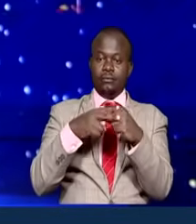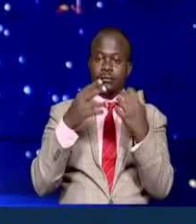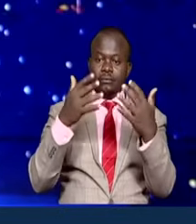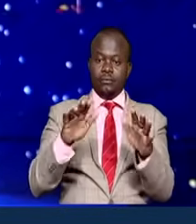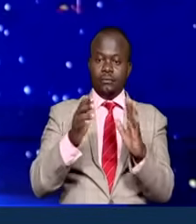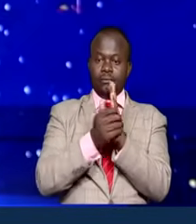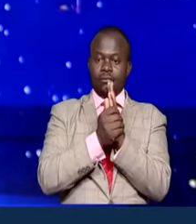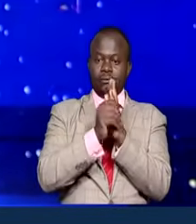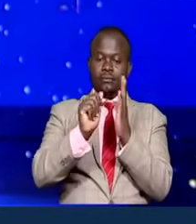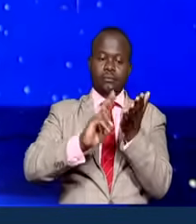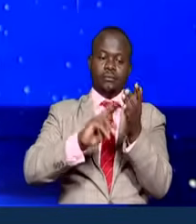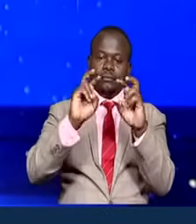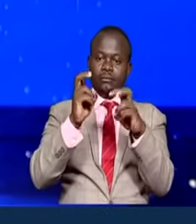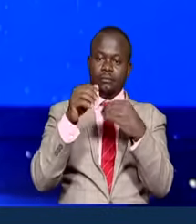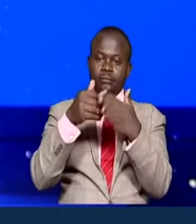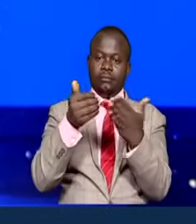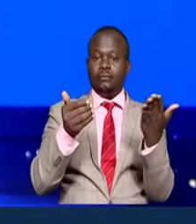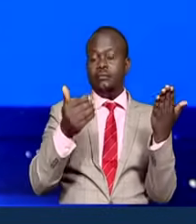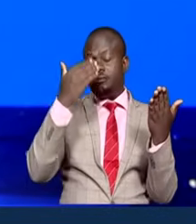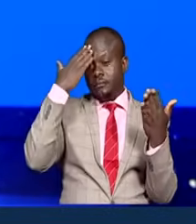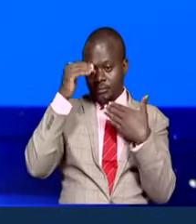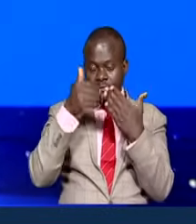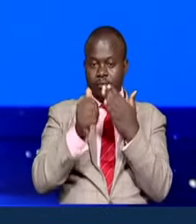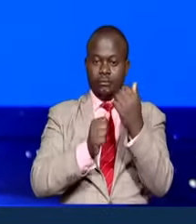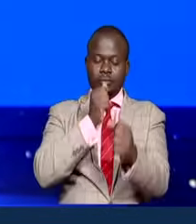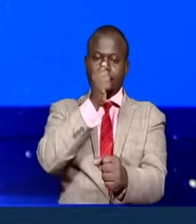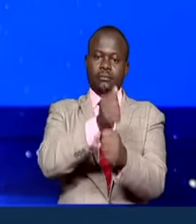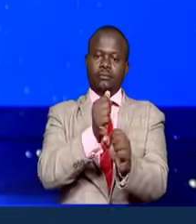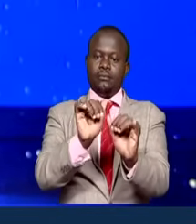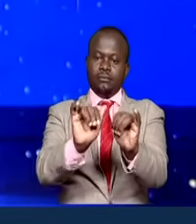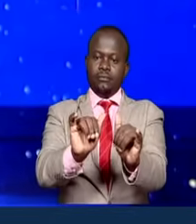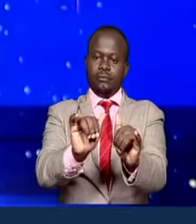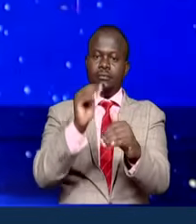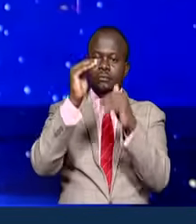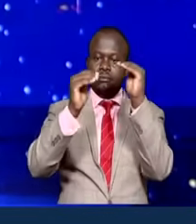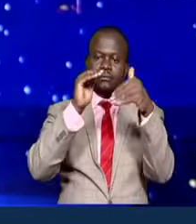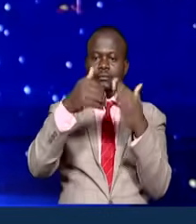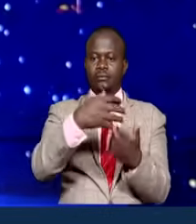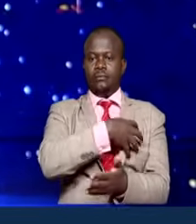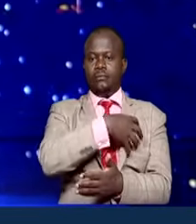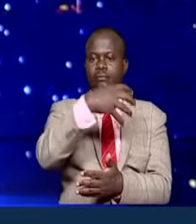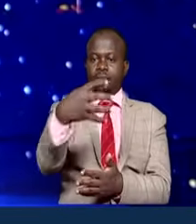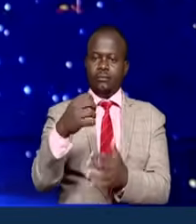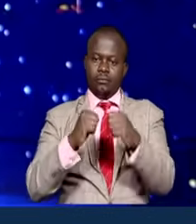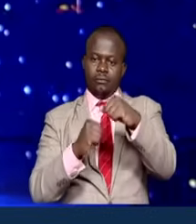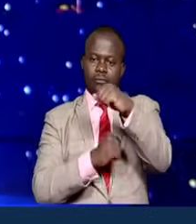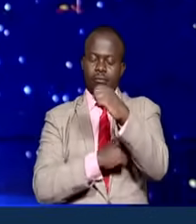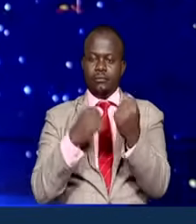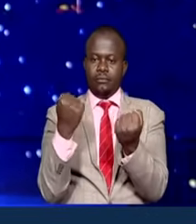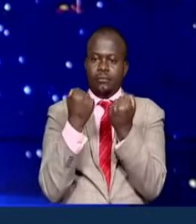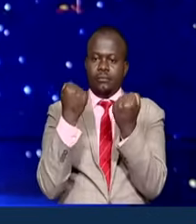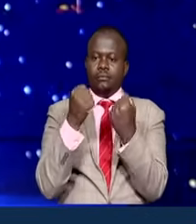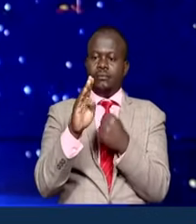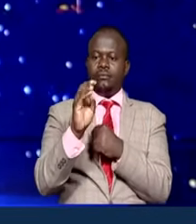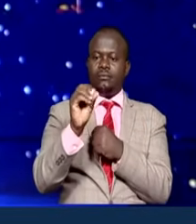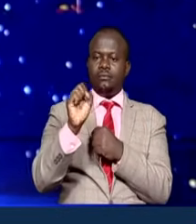Impuguke zikaba zemeza ko biterwa n'uko iyi myaka yasigiye uru rwego rw'ubukungu umusingi uhamye. Bosco